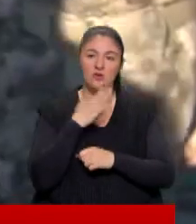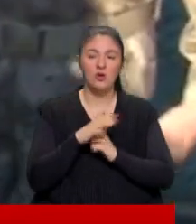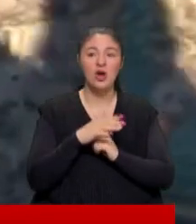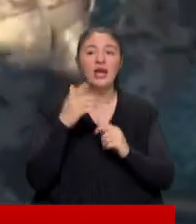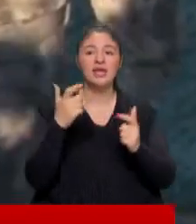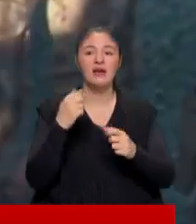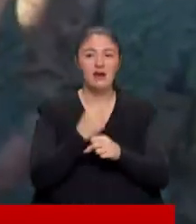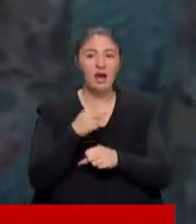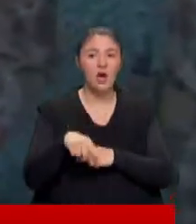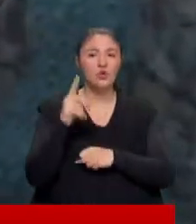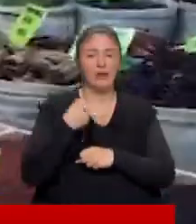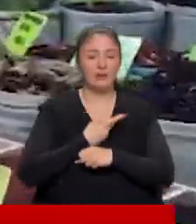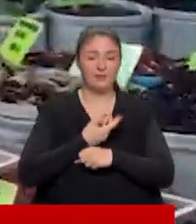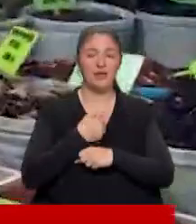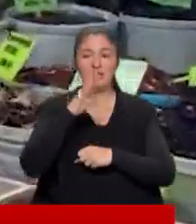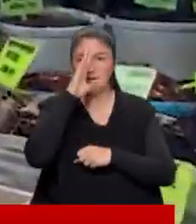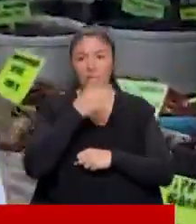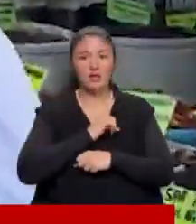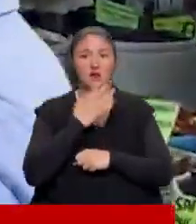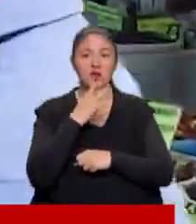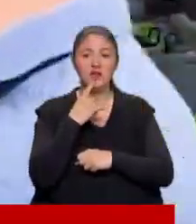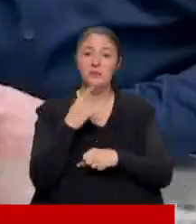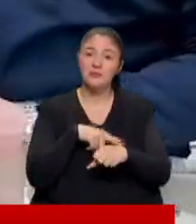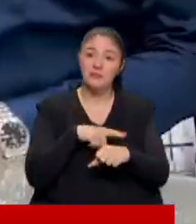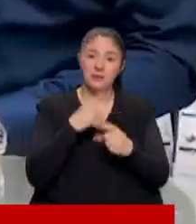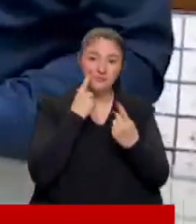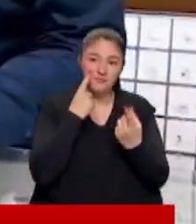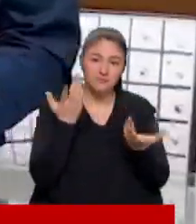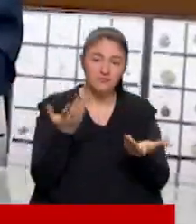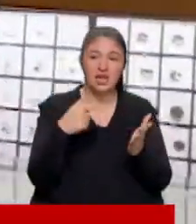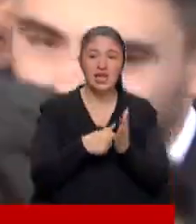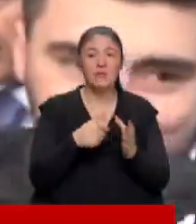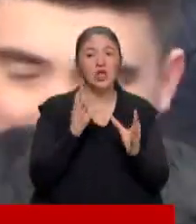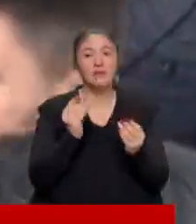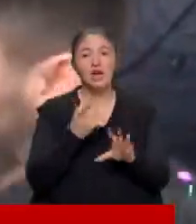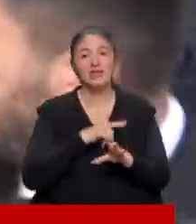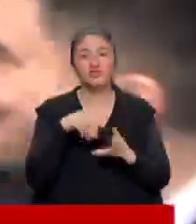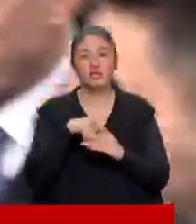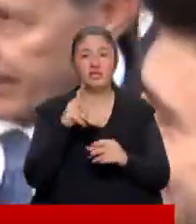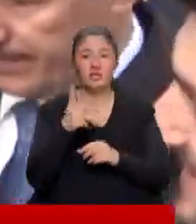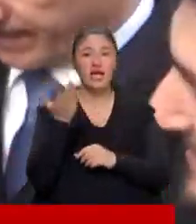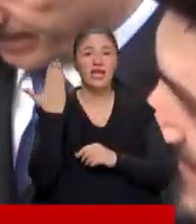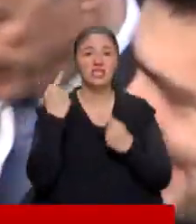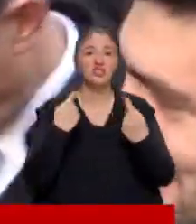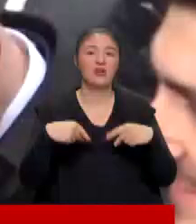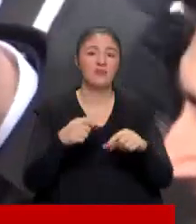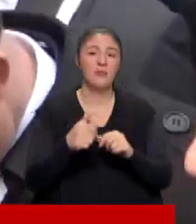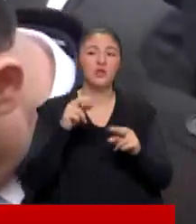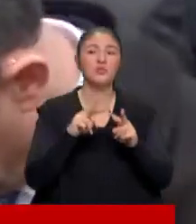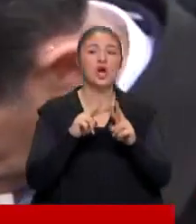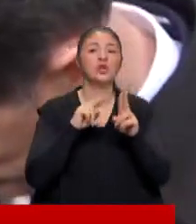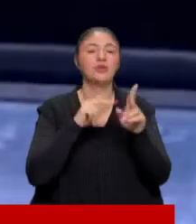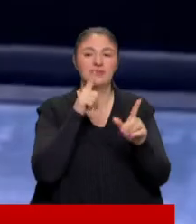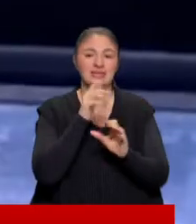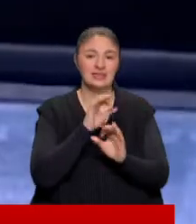Ali Yerlikaya gündemimde İstanbul adaylığı yok dedi ama zaman gösterecek. İsmi olası adaylar arasında geçen eski Çevre Bakanı Murat Kurum